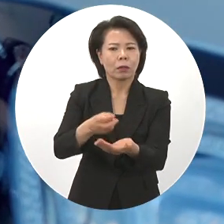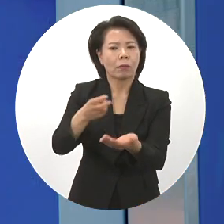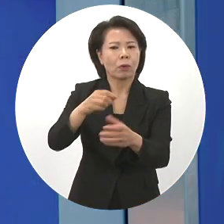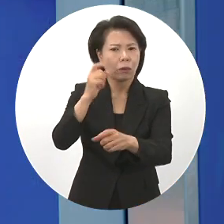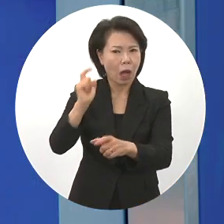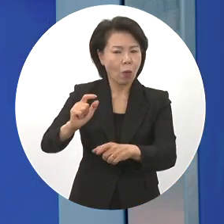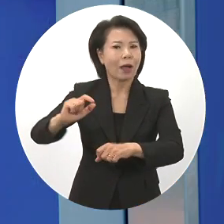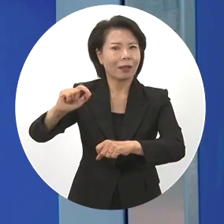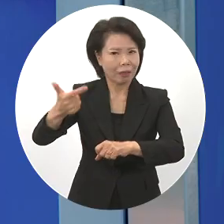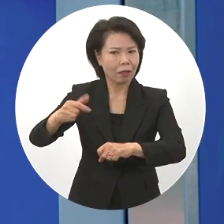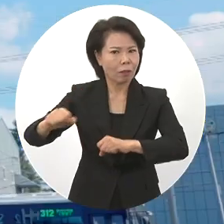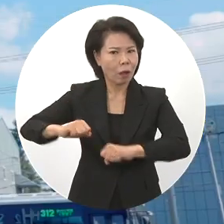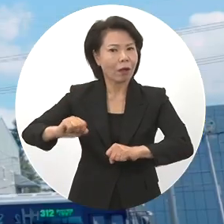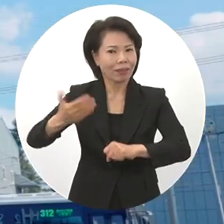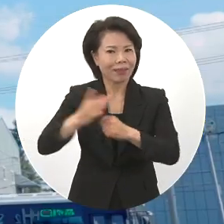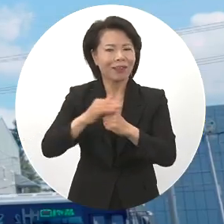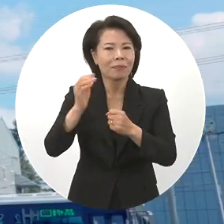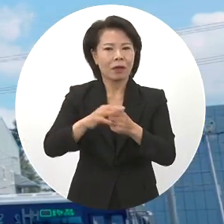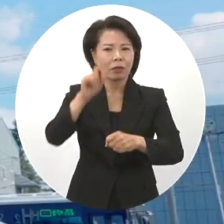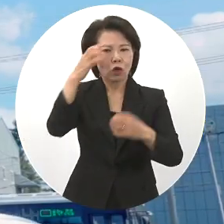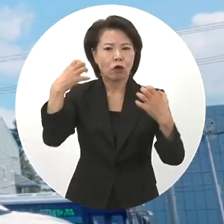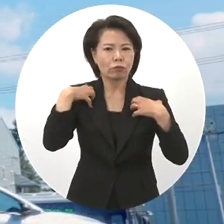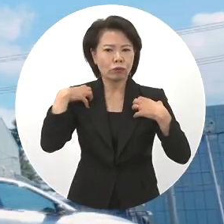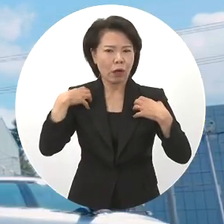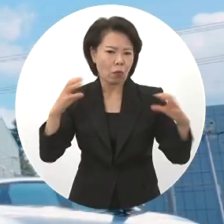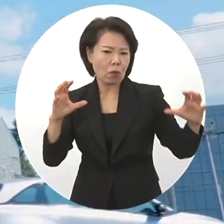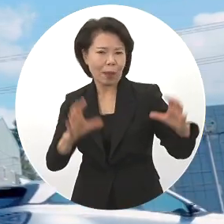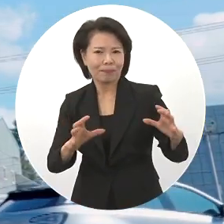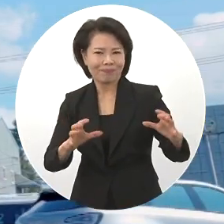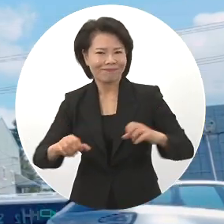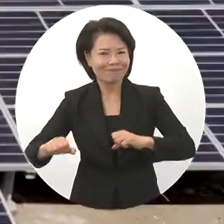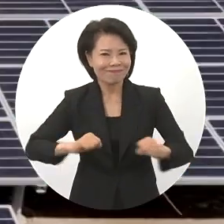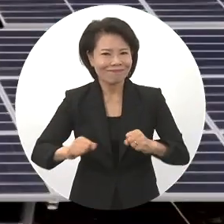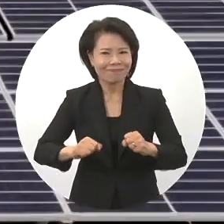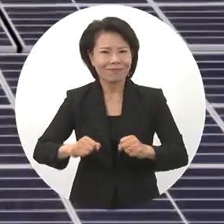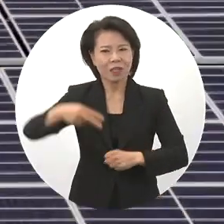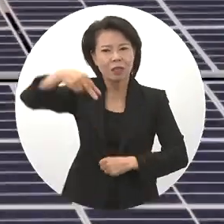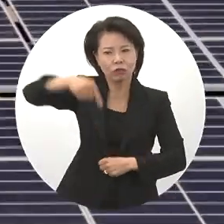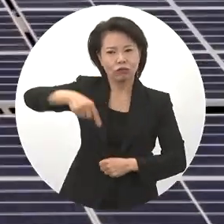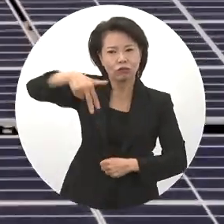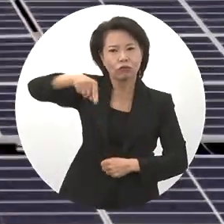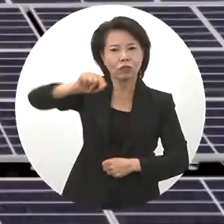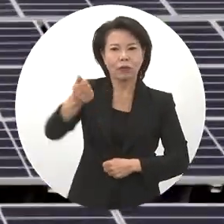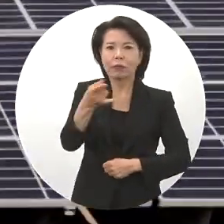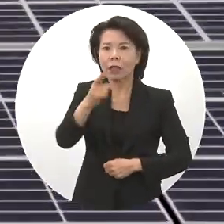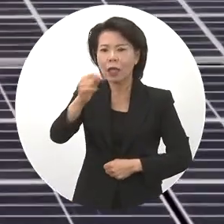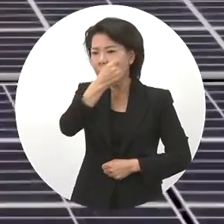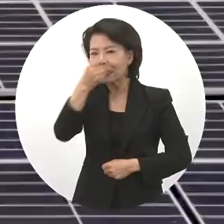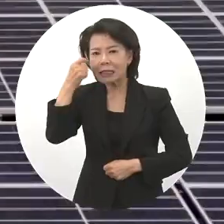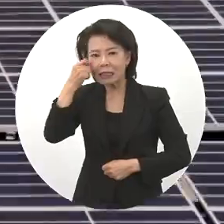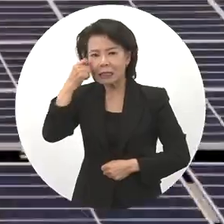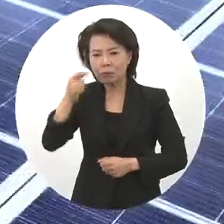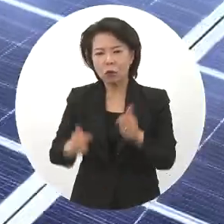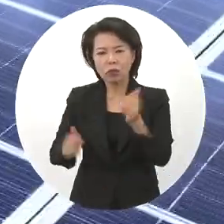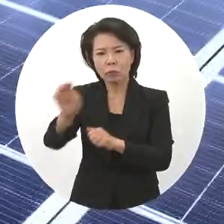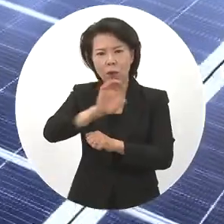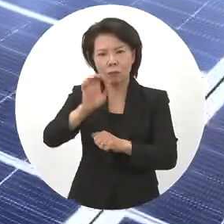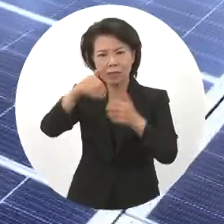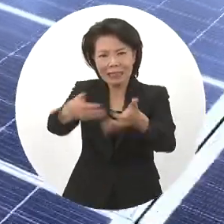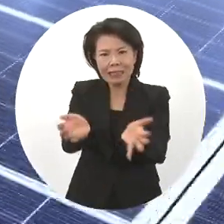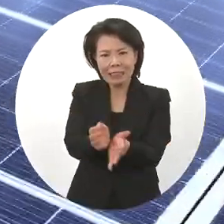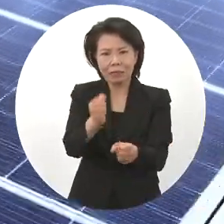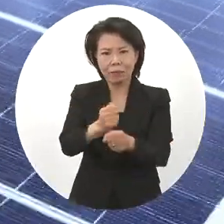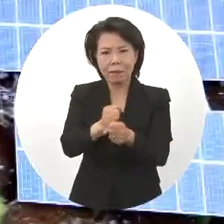제도 기반이 강화되는데요. 정부 부처와의 협력을 통해 수전의 실증, 수소시범단지